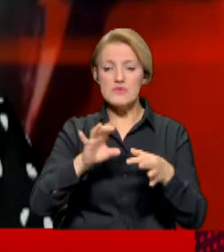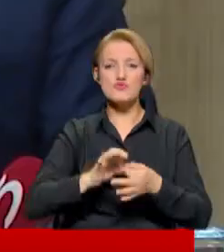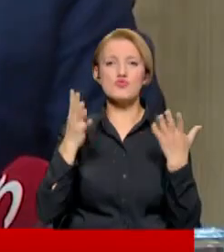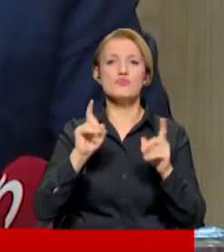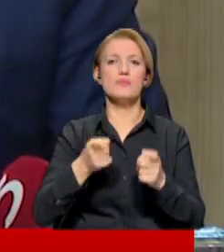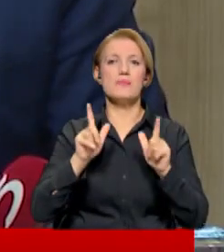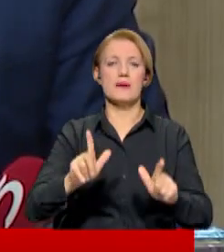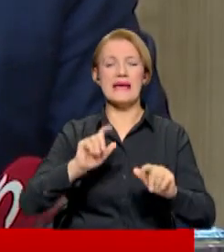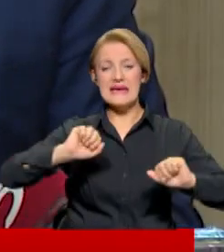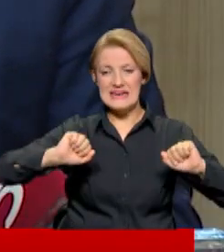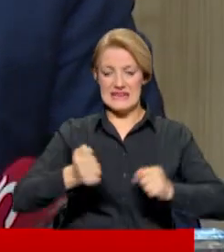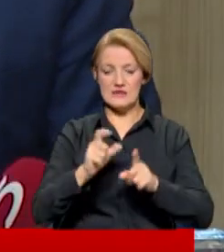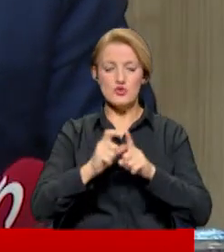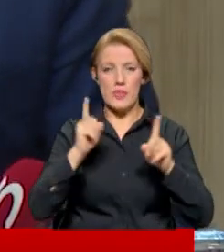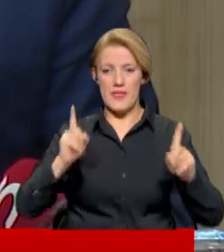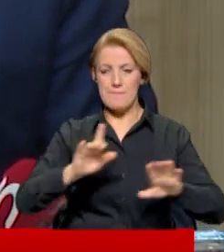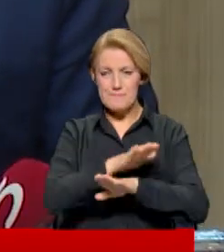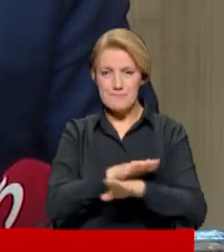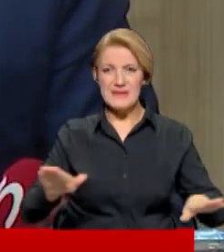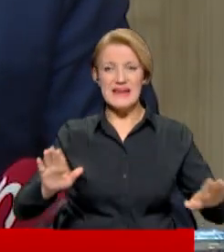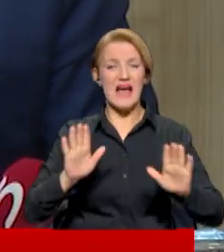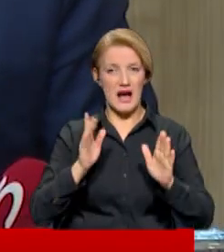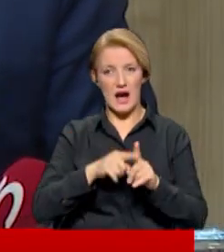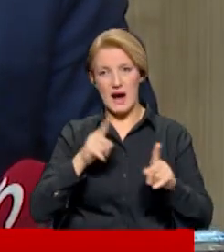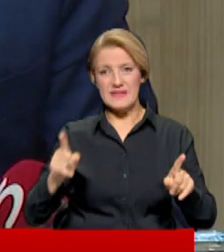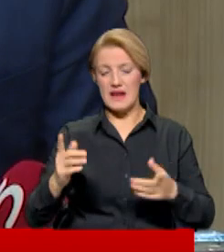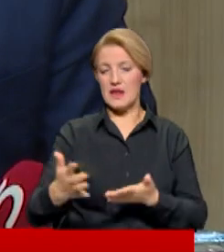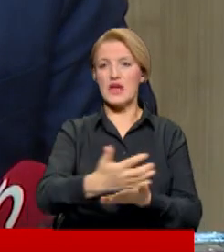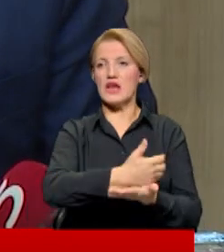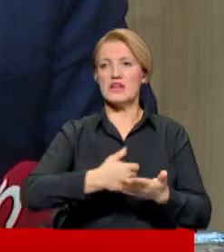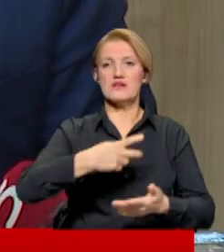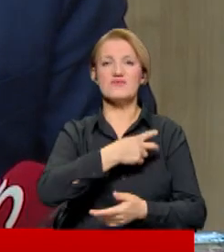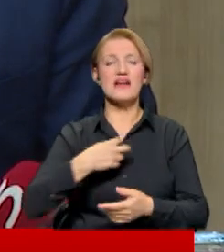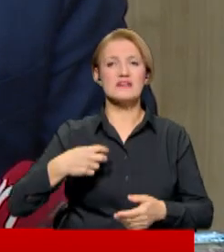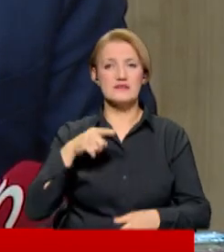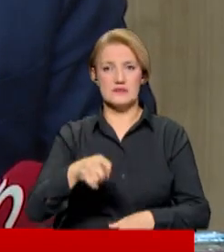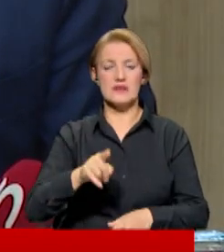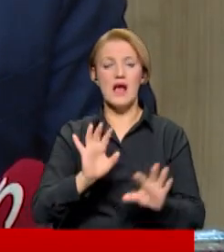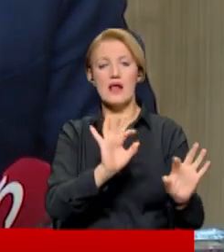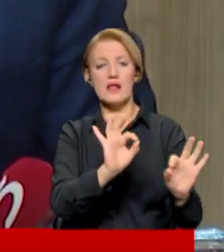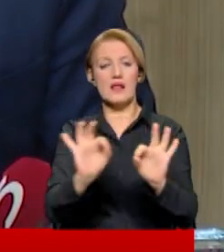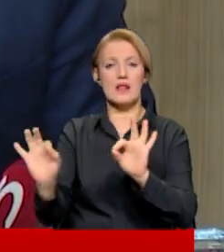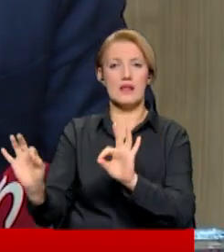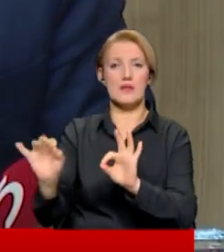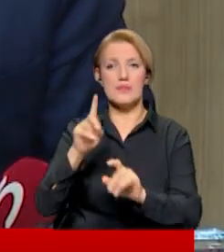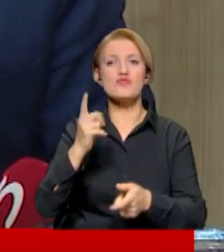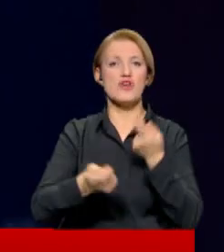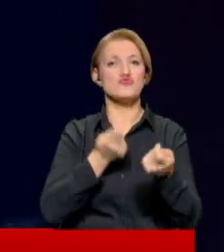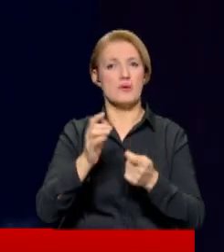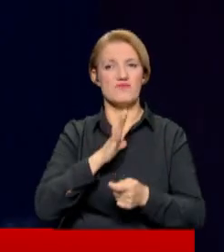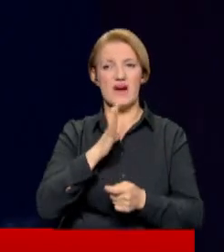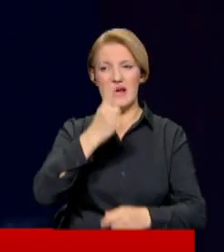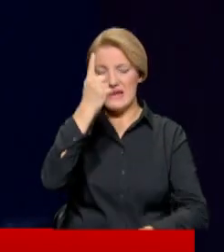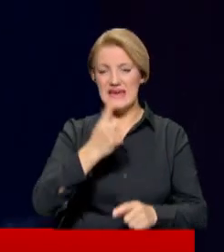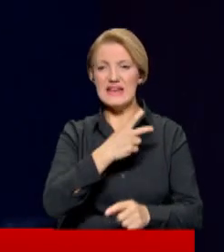çare bulmamız lazım Kriz dönemleri bitene kadar gelir vergisi oranlarında vergi dilimlerini sabitlenmesi diye bir çalışmamız da var